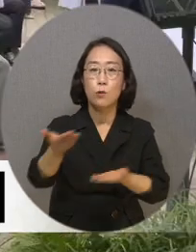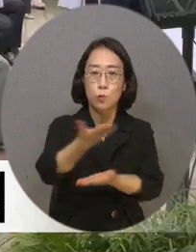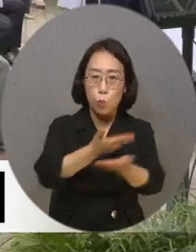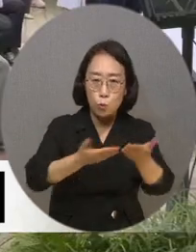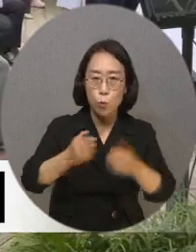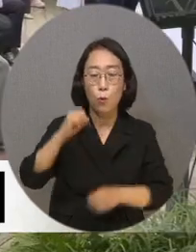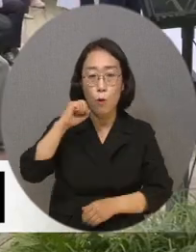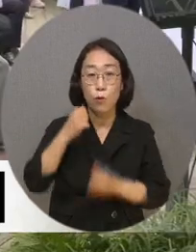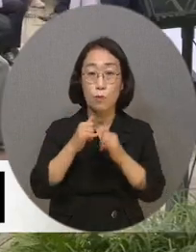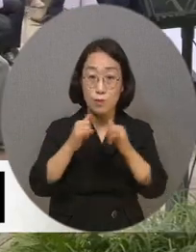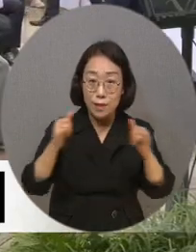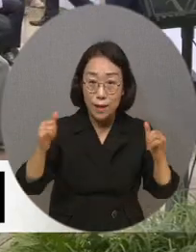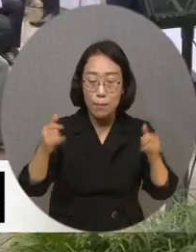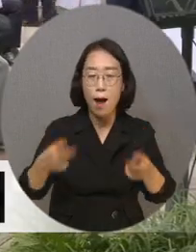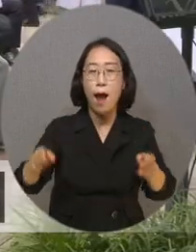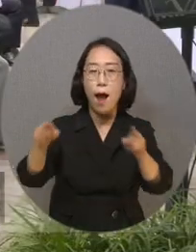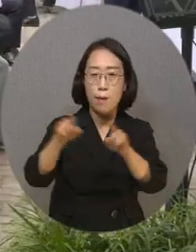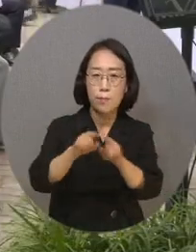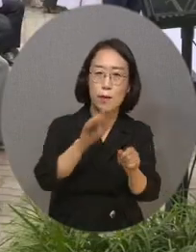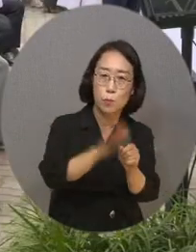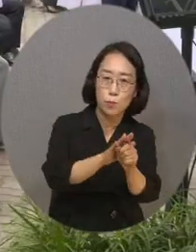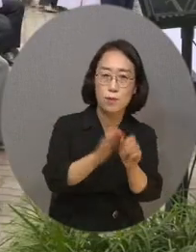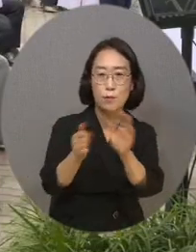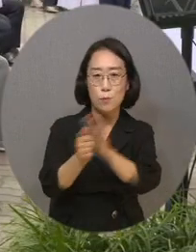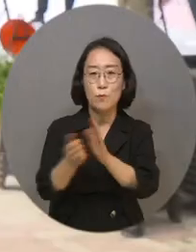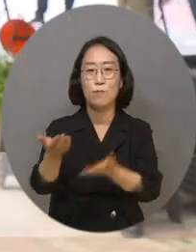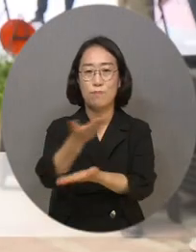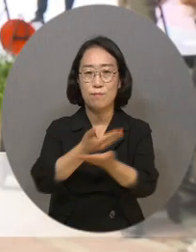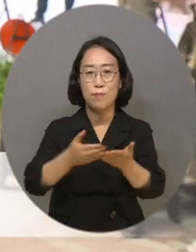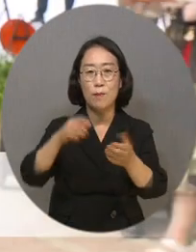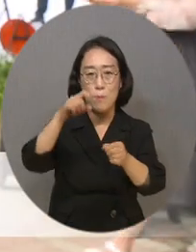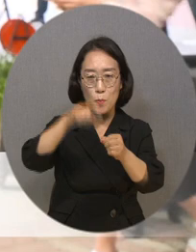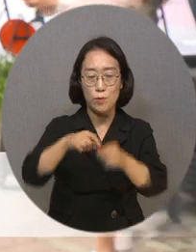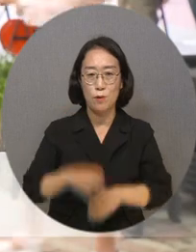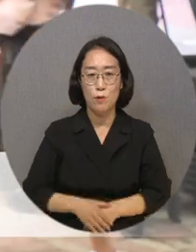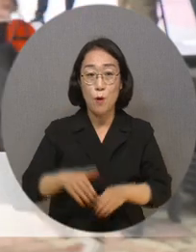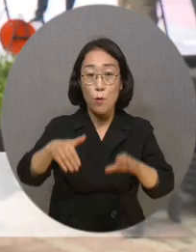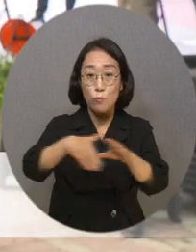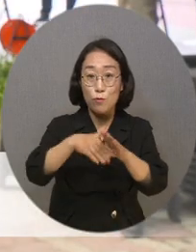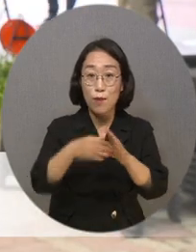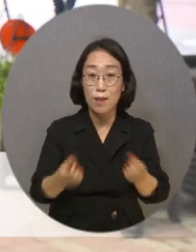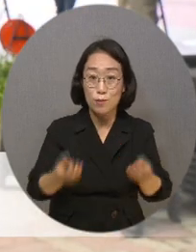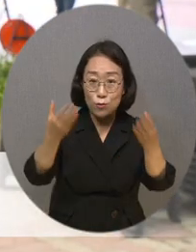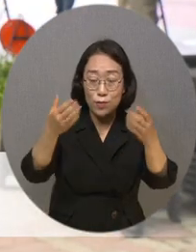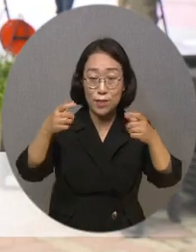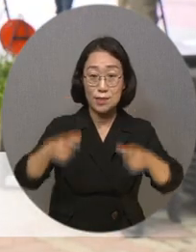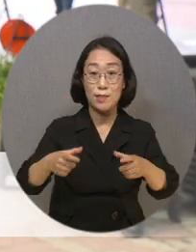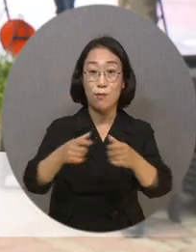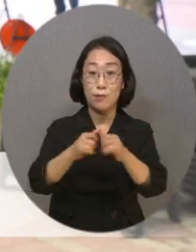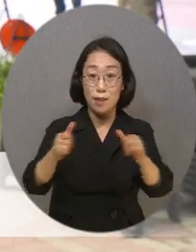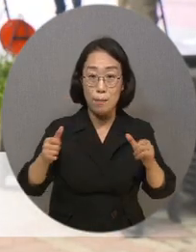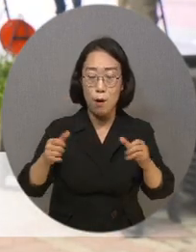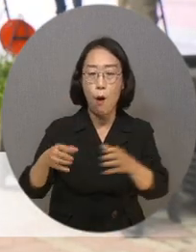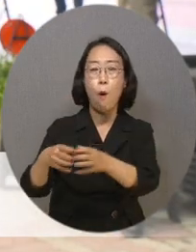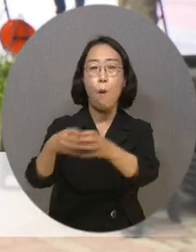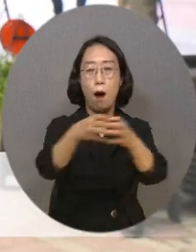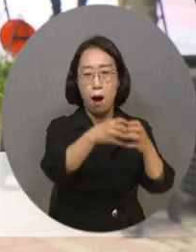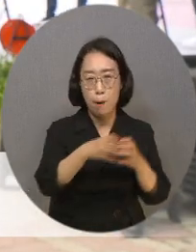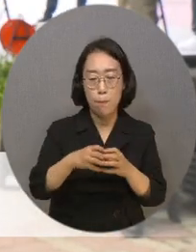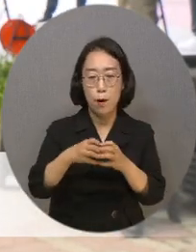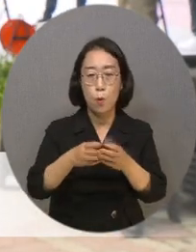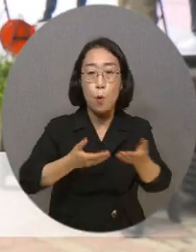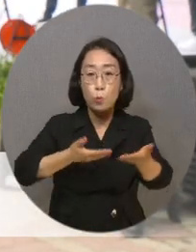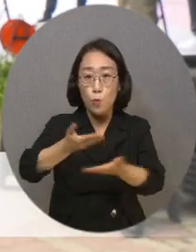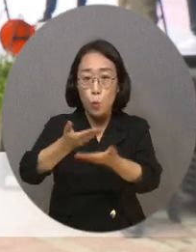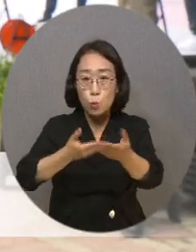어려운 이웃과 함께하는 자리로 마련됐습니다. 문화재 행사를 통해서 지역 주민들이 화합하고 소통할 수